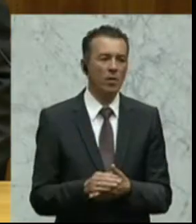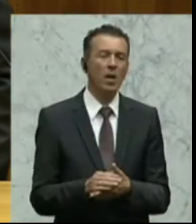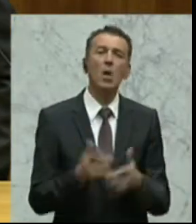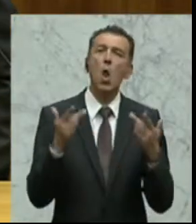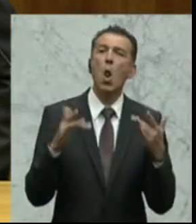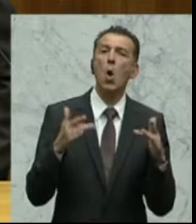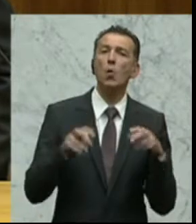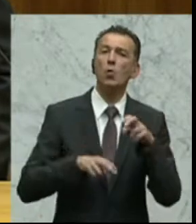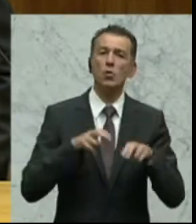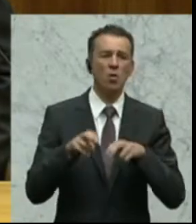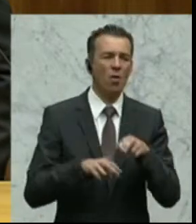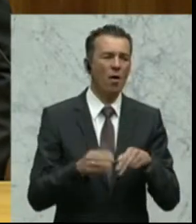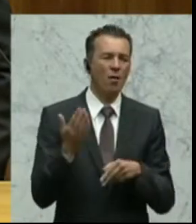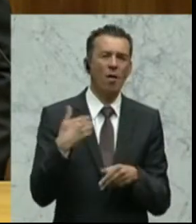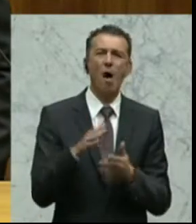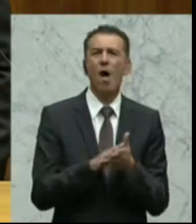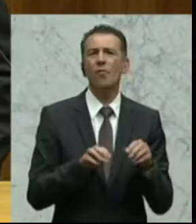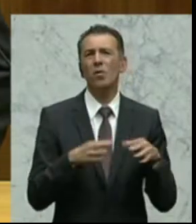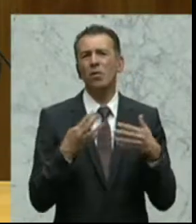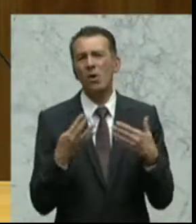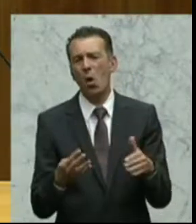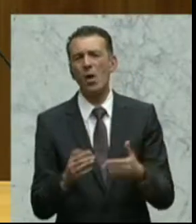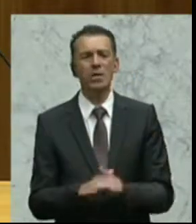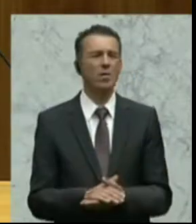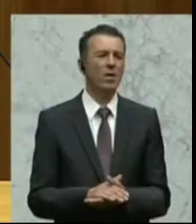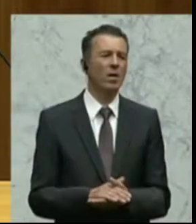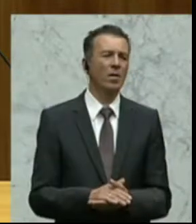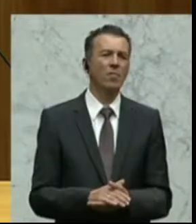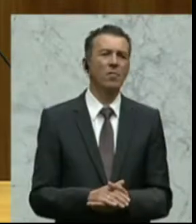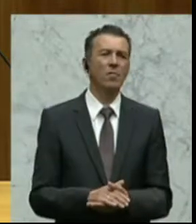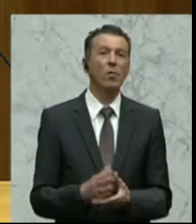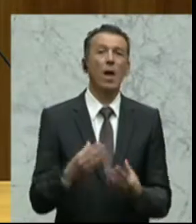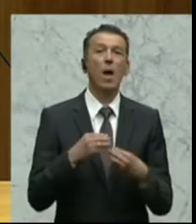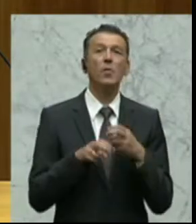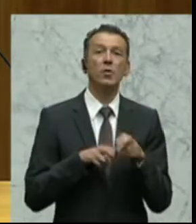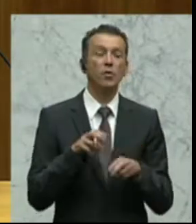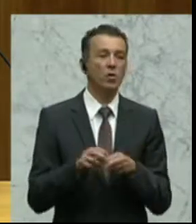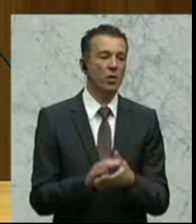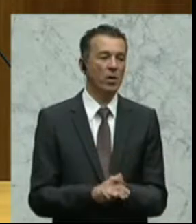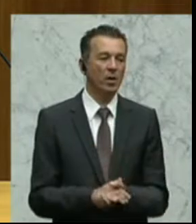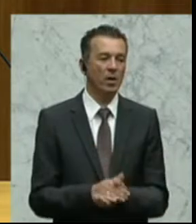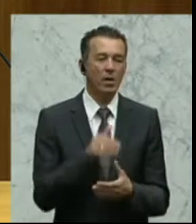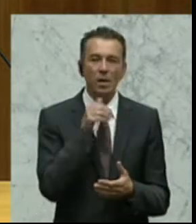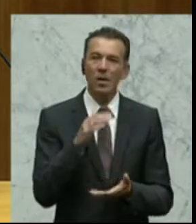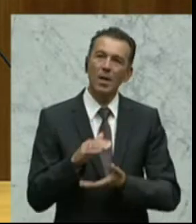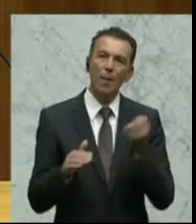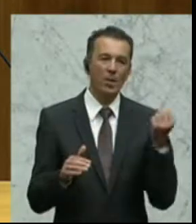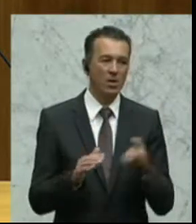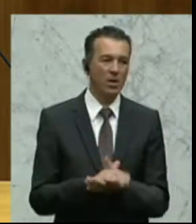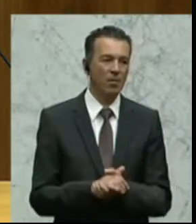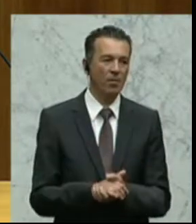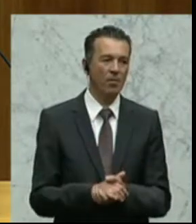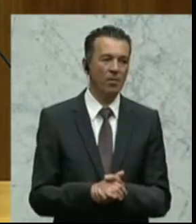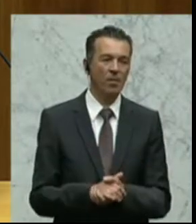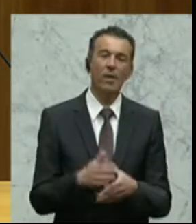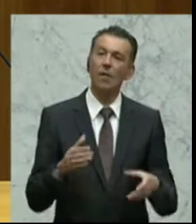war irgendwann Anfang der 90er Jahre bei der Umsatzsteuer. Und die Erbschaftssteuer, die haben sie nicht abgeschafft, sondern da hat ihnen der